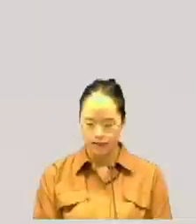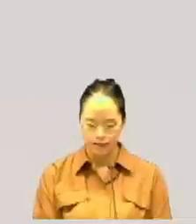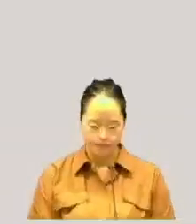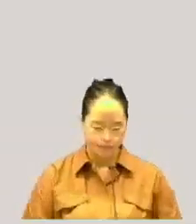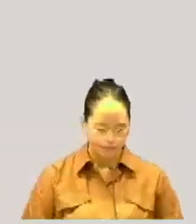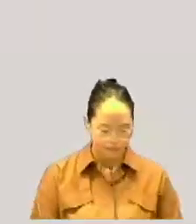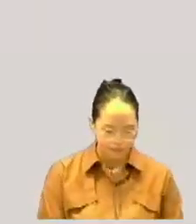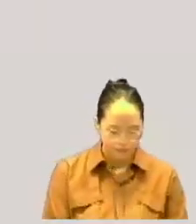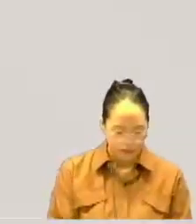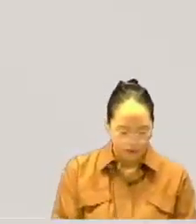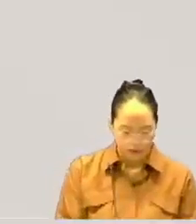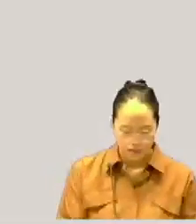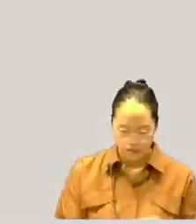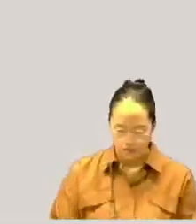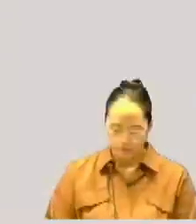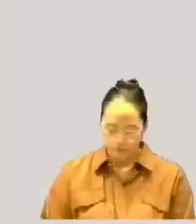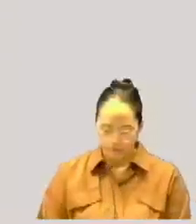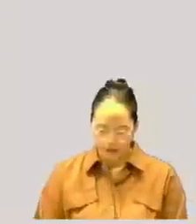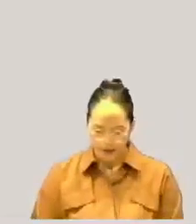神